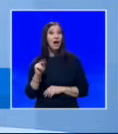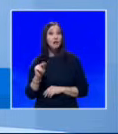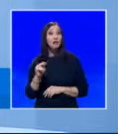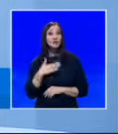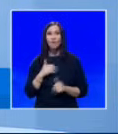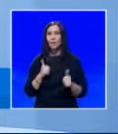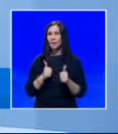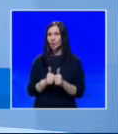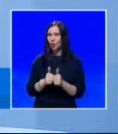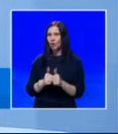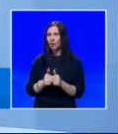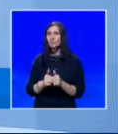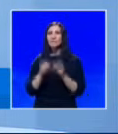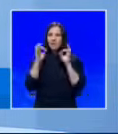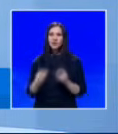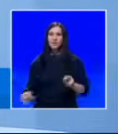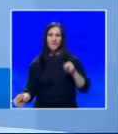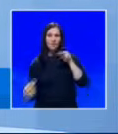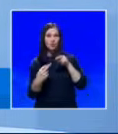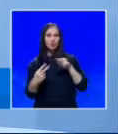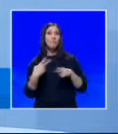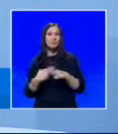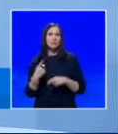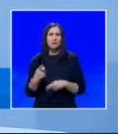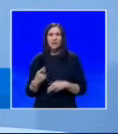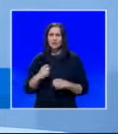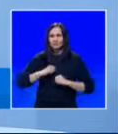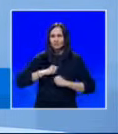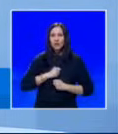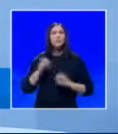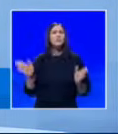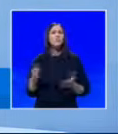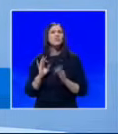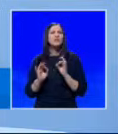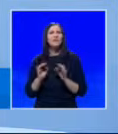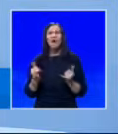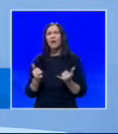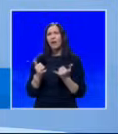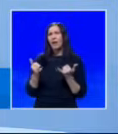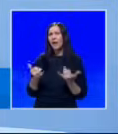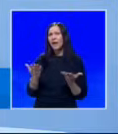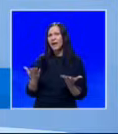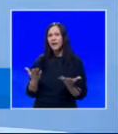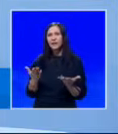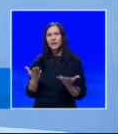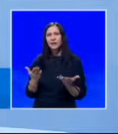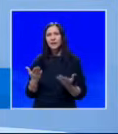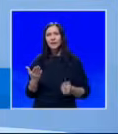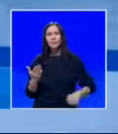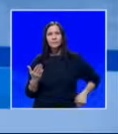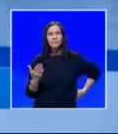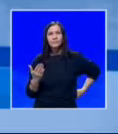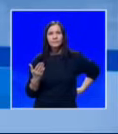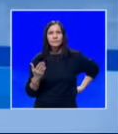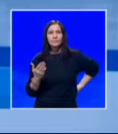на своя партньор в очите истината и да прекъснат тая агония. И почват едни такива леки, нали, знаете, ти не ми честити имен. Да, бъде част